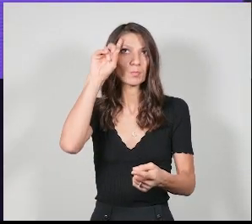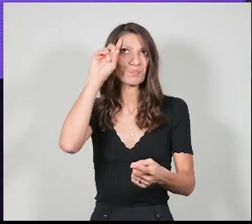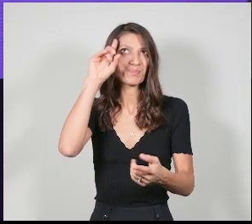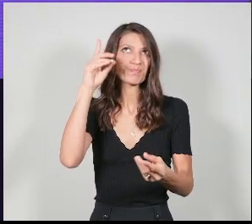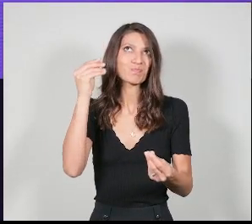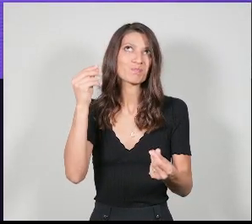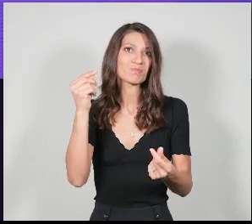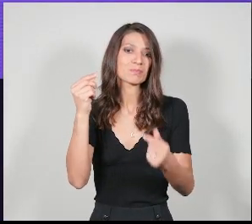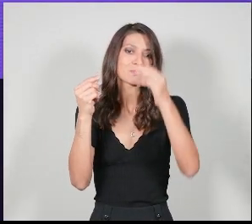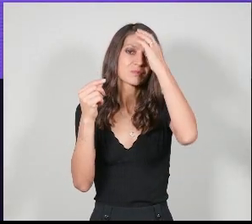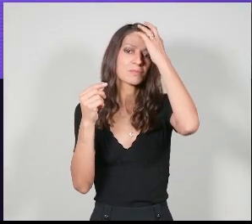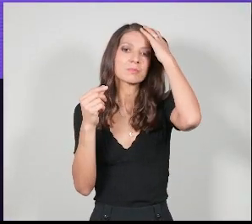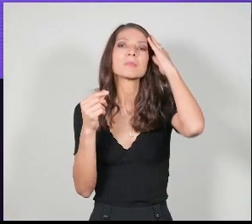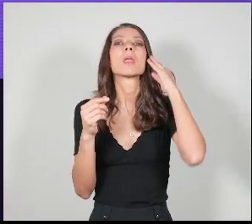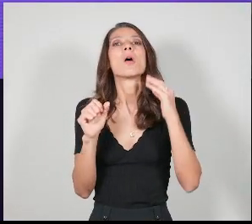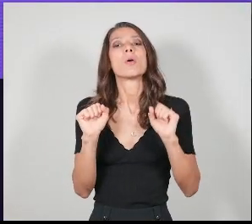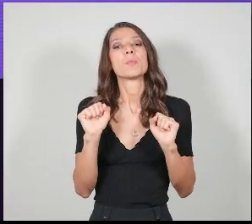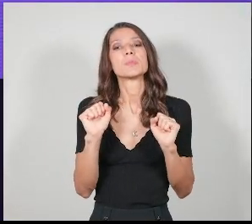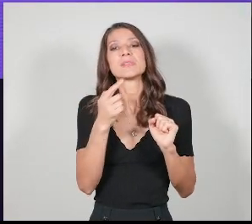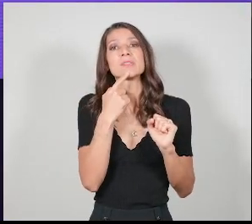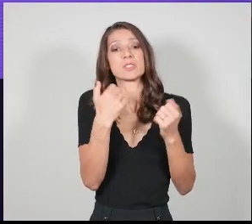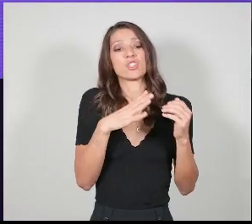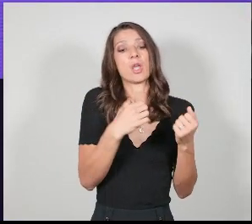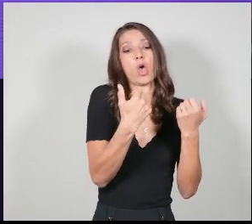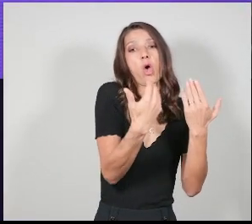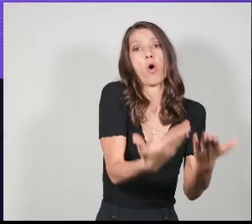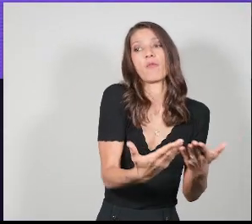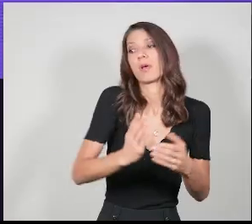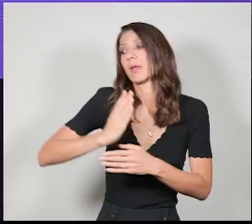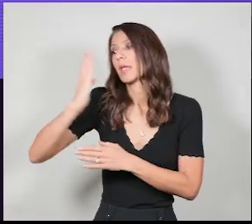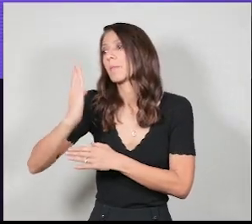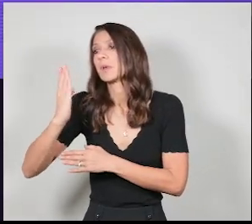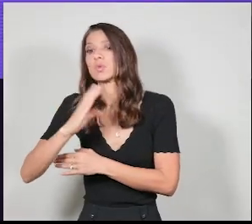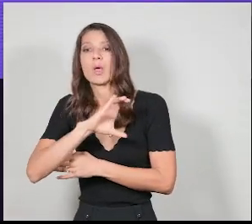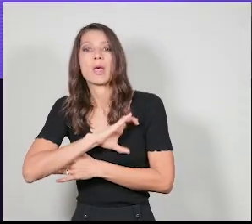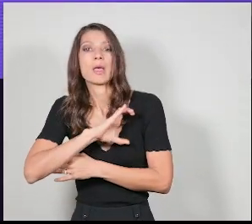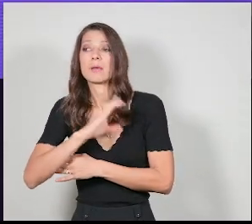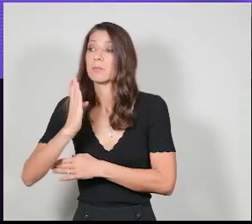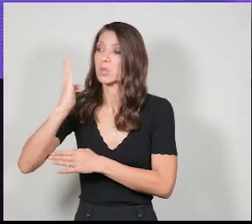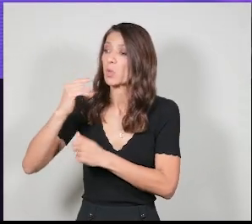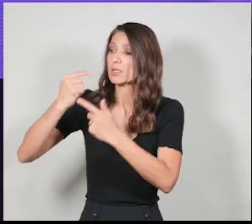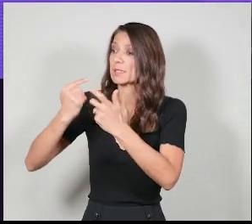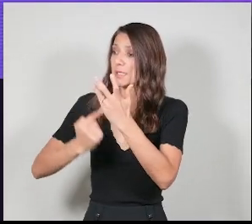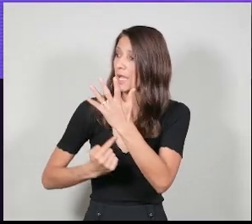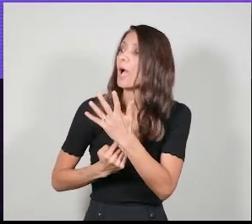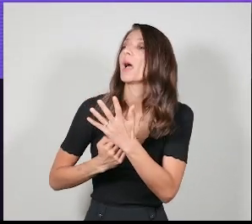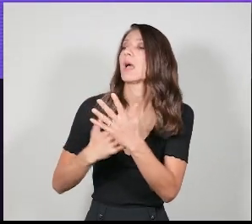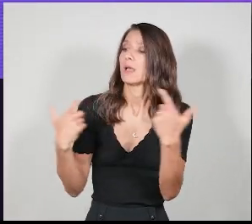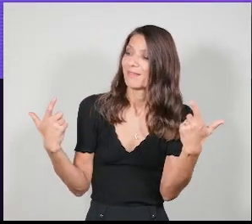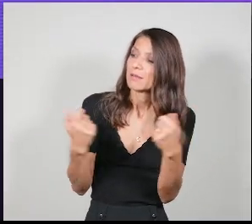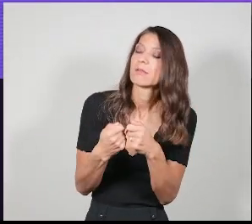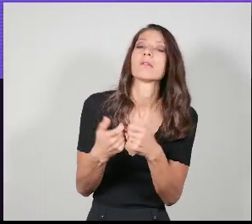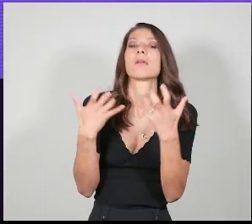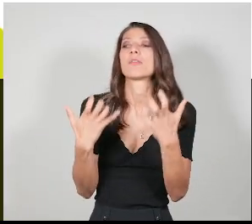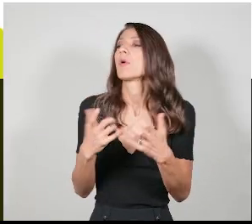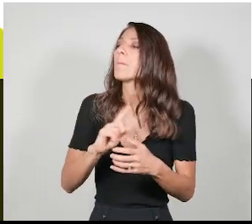postule la possibilité d'une adéquation entre une offre et des besoins identifiés. Pas nécessairement d'ailleurs les attentes des personnes, ni de